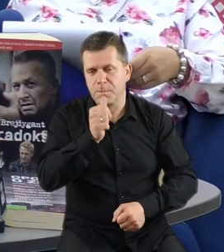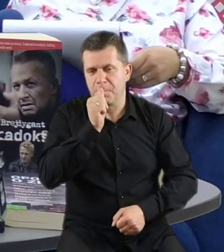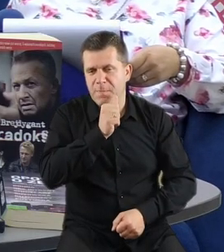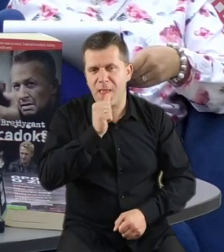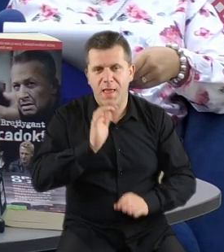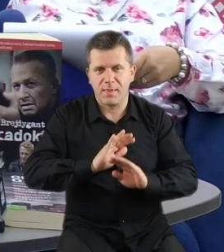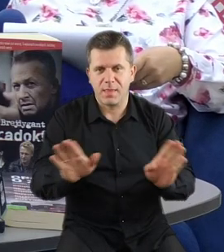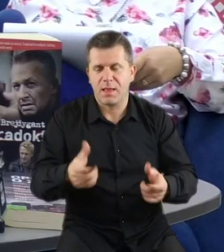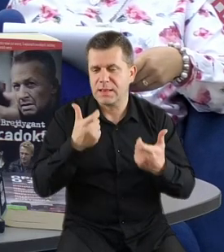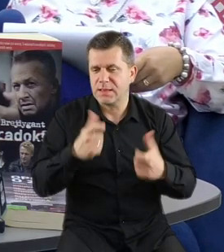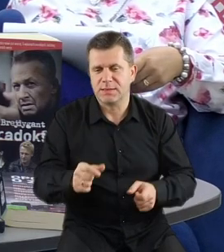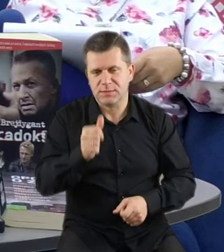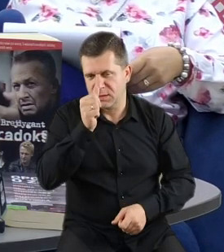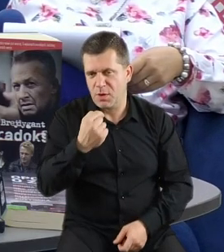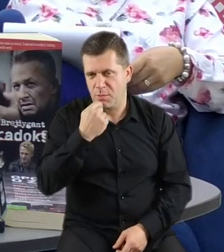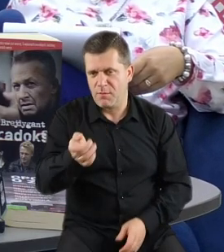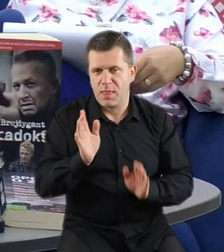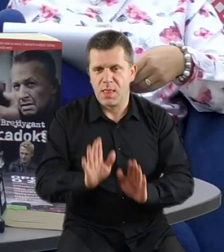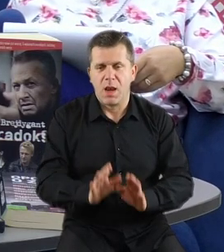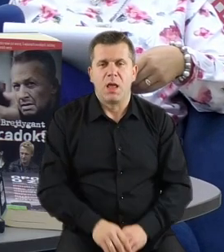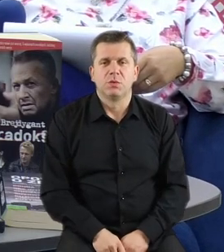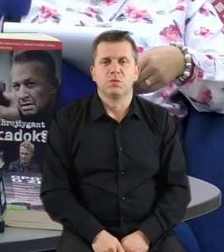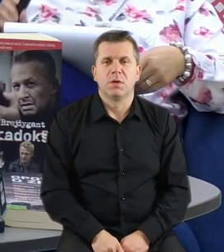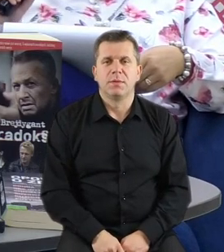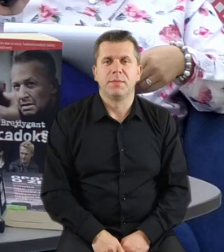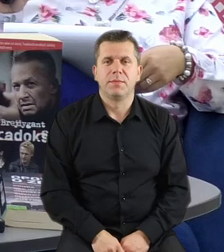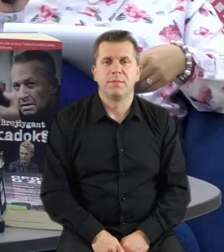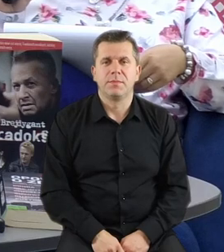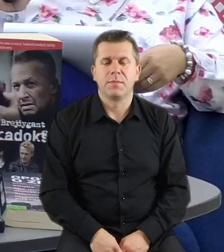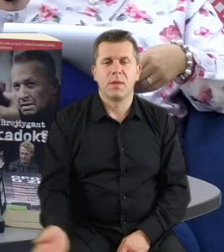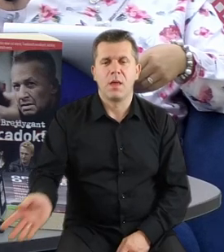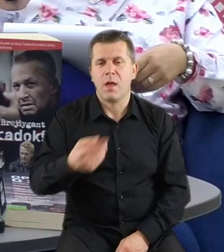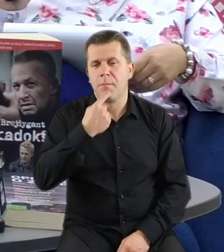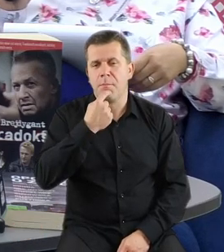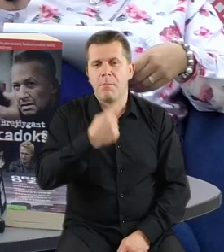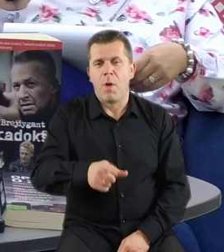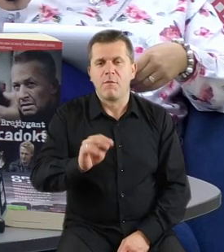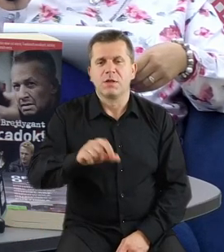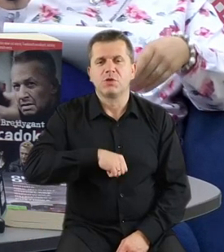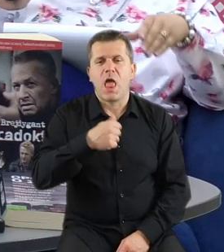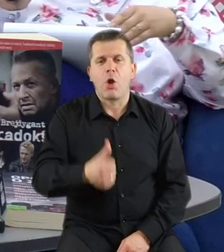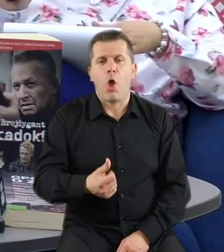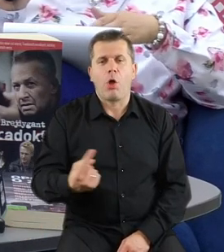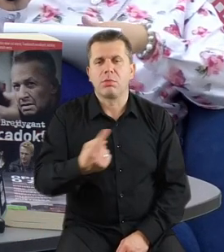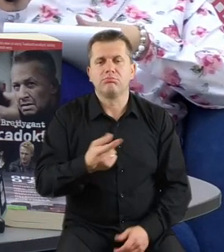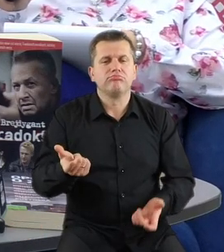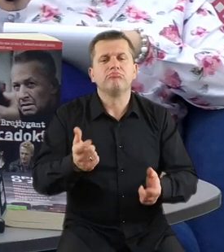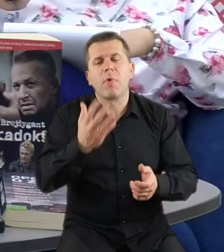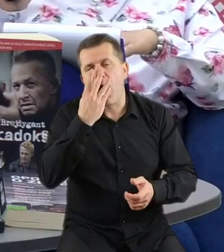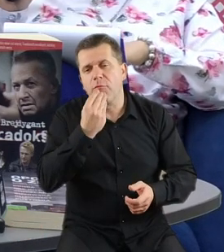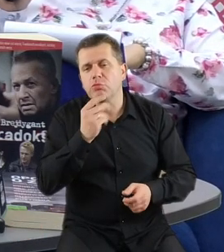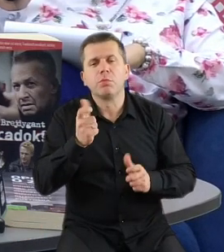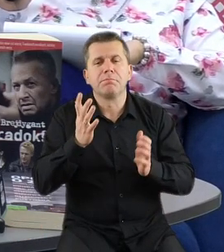jest poufne, więc nic nie mogę na razie powiedzieć. A powieść, ta Sieroty, w jakim nurcie?